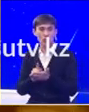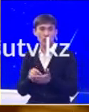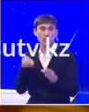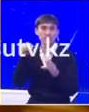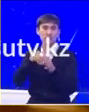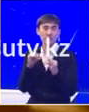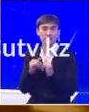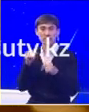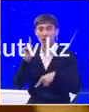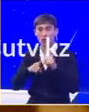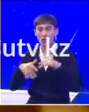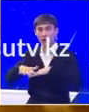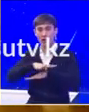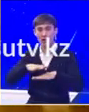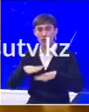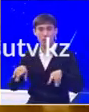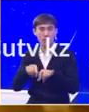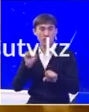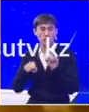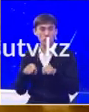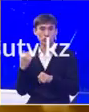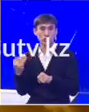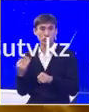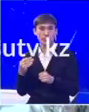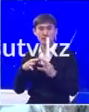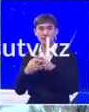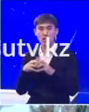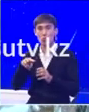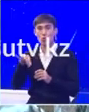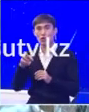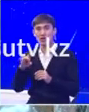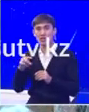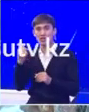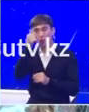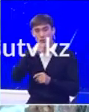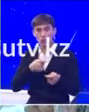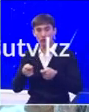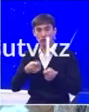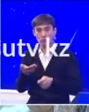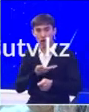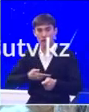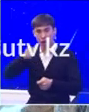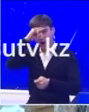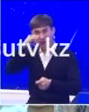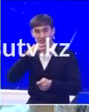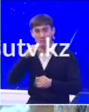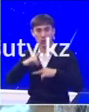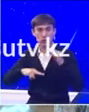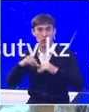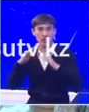в развитие родного края по мере возможности. В селе Мукры за годы руководства моего отца построены жилые